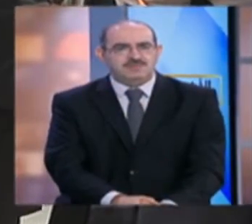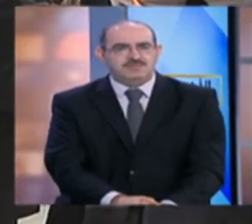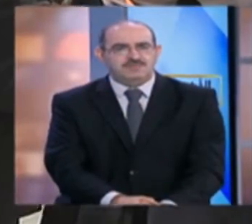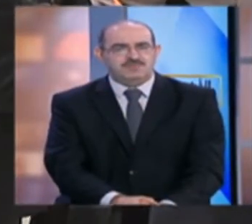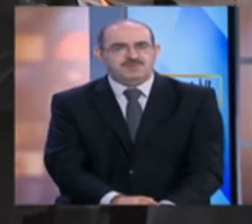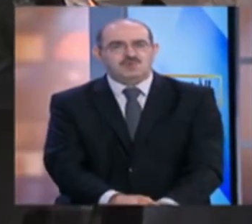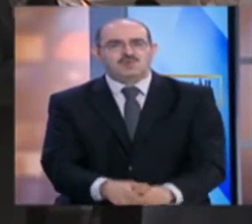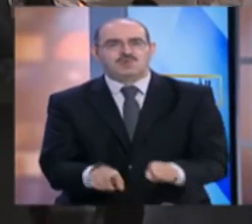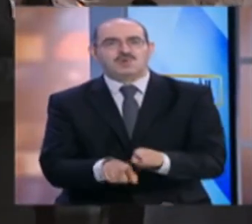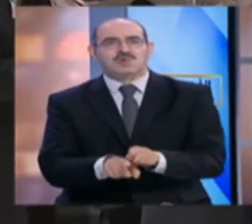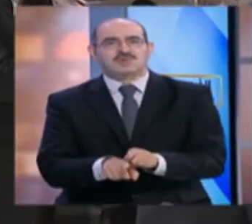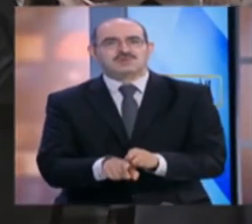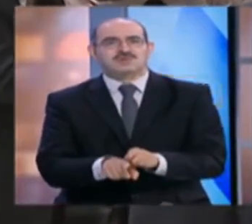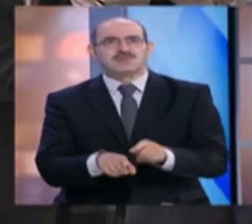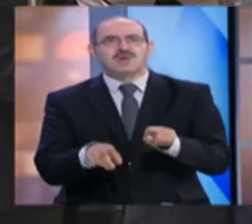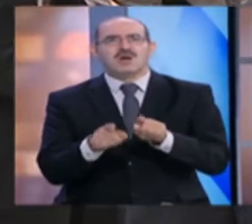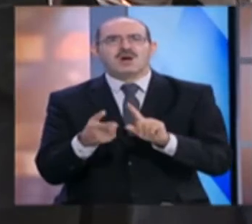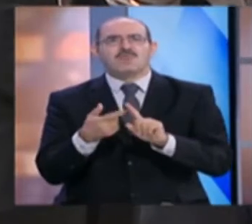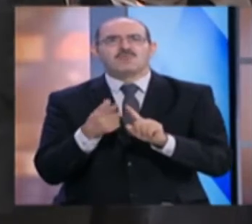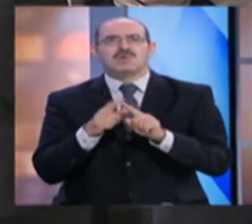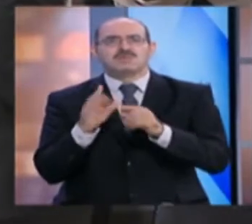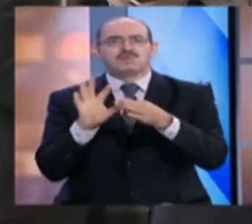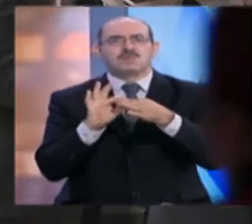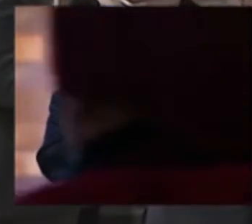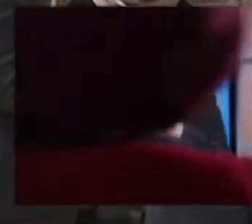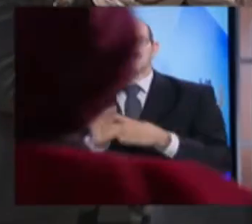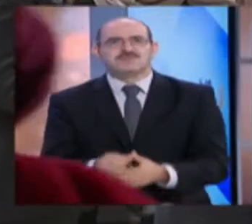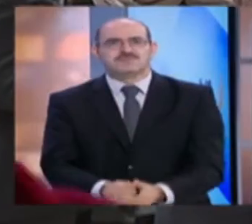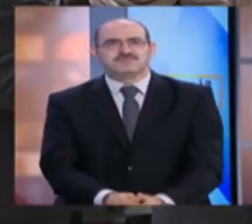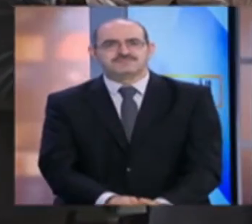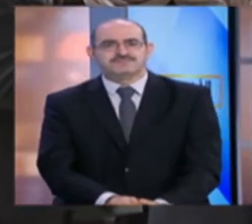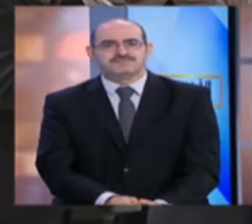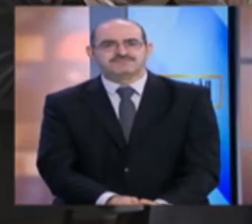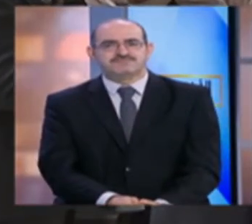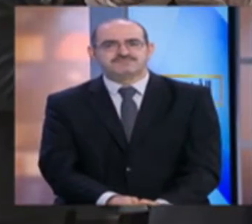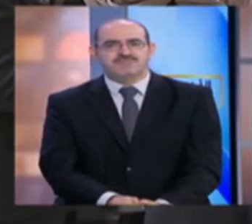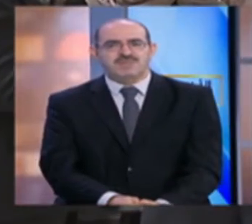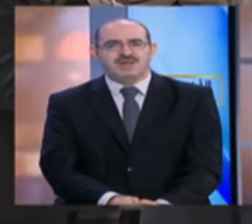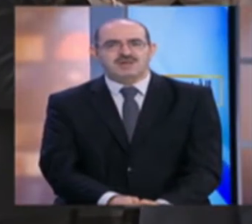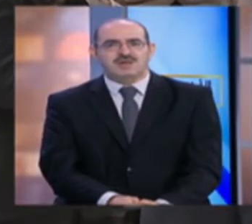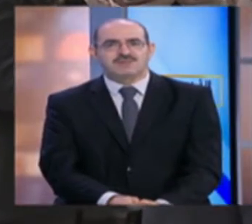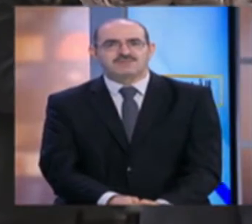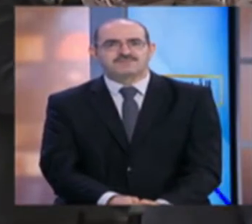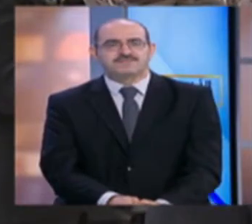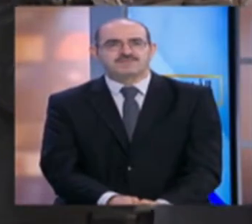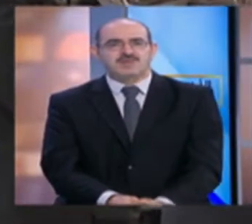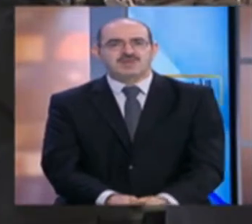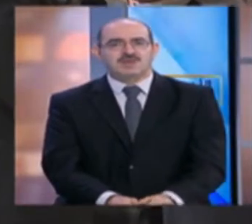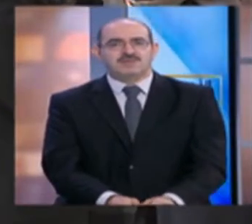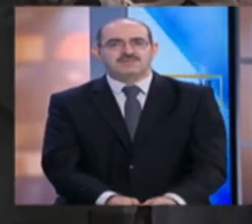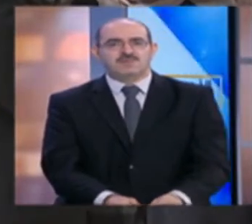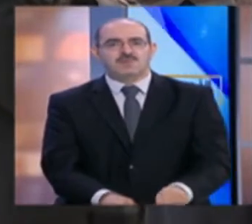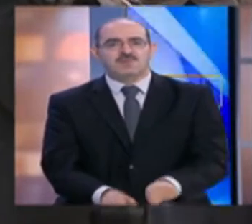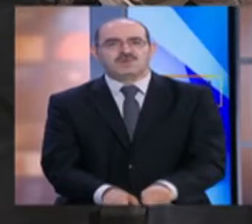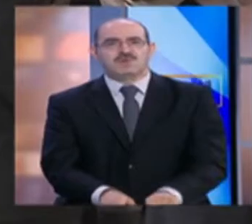والدولة العثمانية علاقات راسخة في التاريخ، ولكن تحتاج إلى